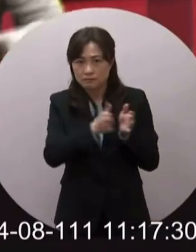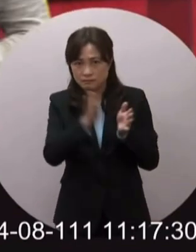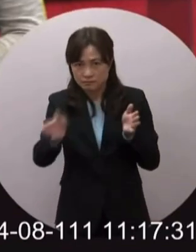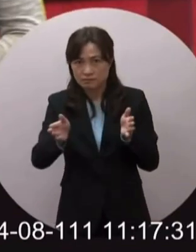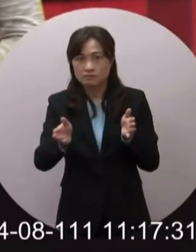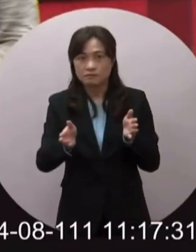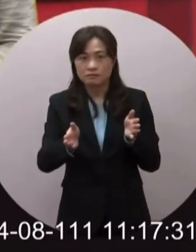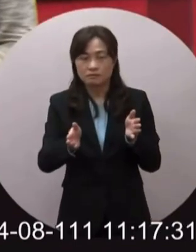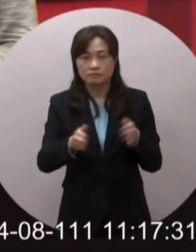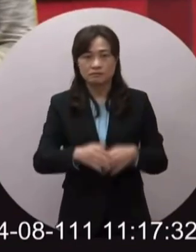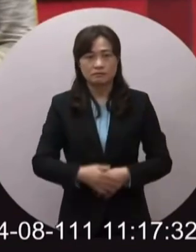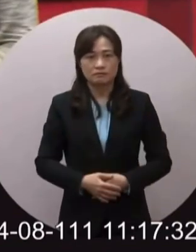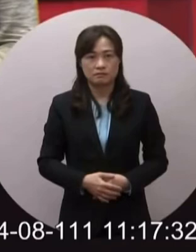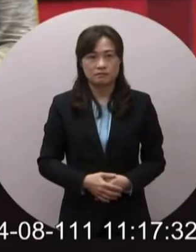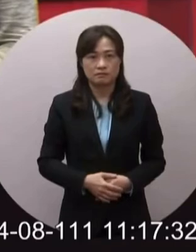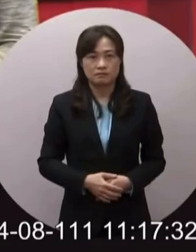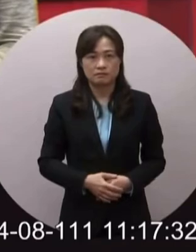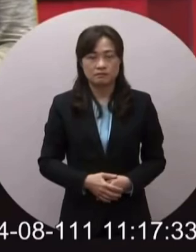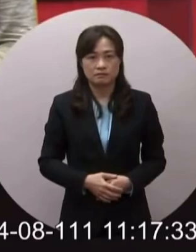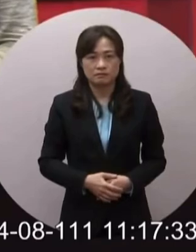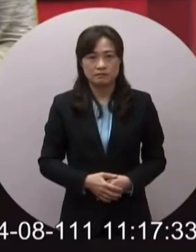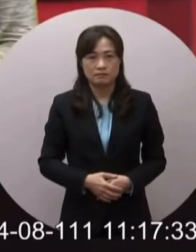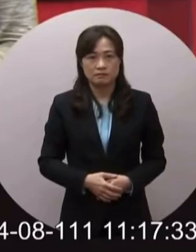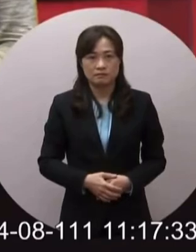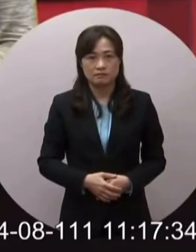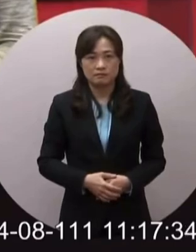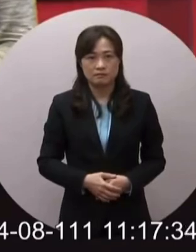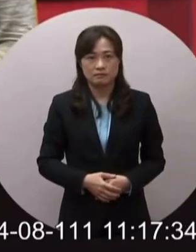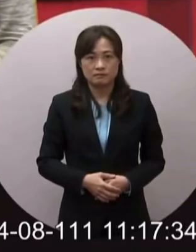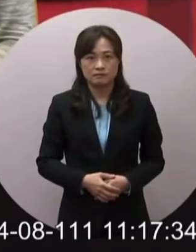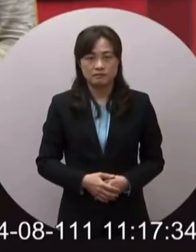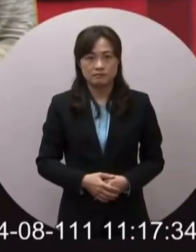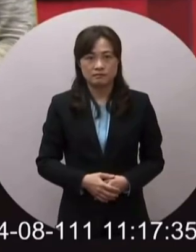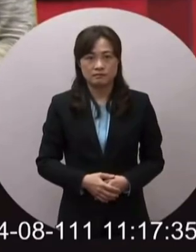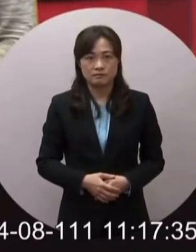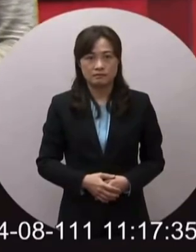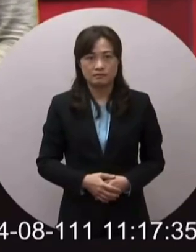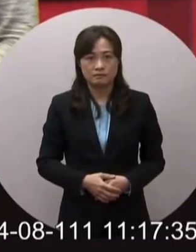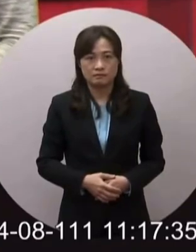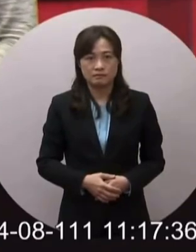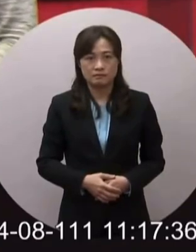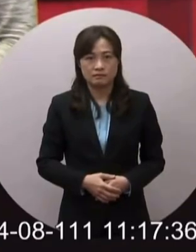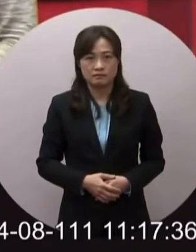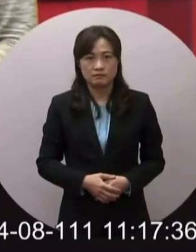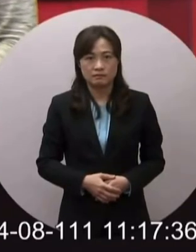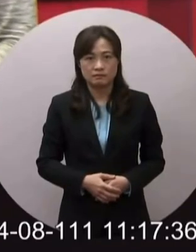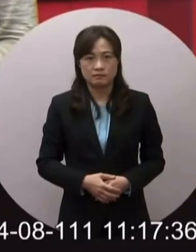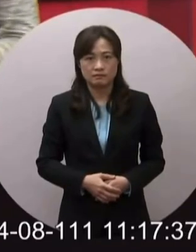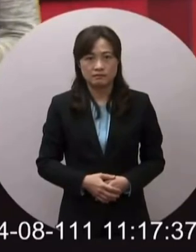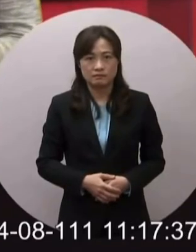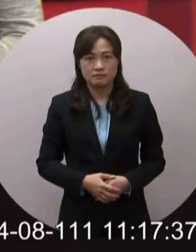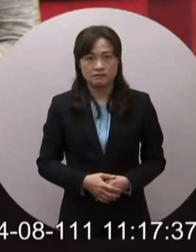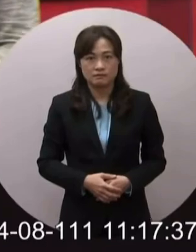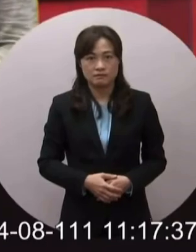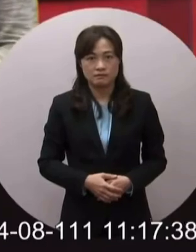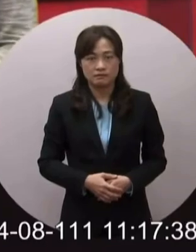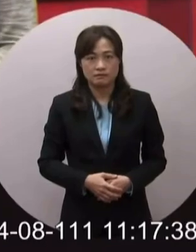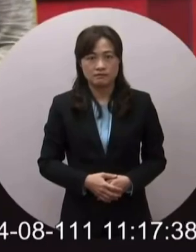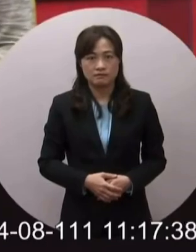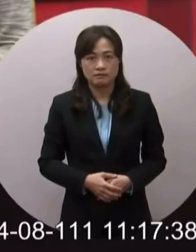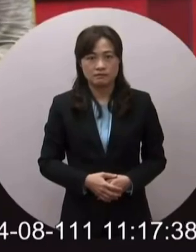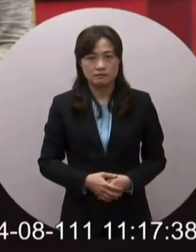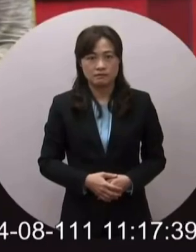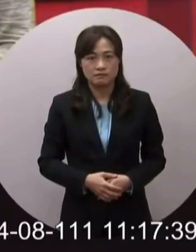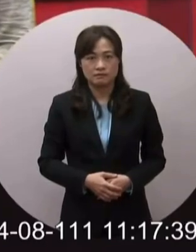因为疫情看起来六月以前不会戛然全部停止，不会，那继续在走。不过变化很